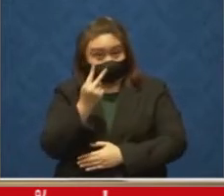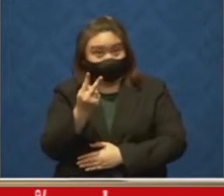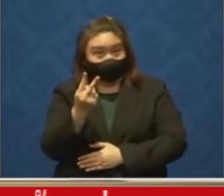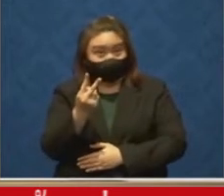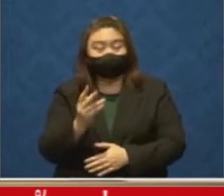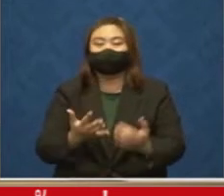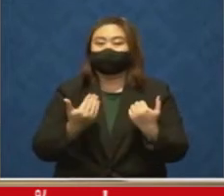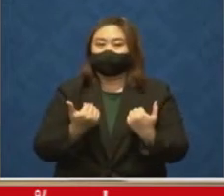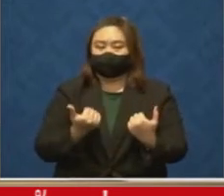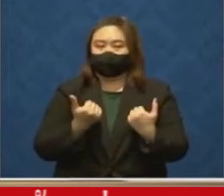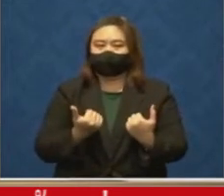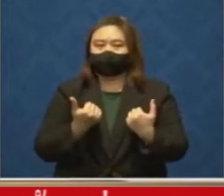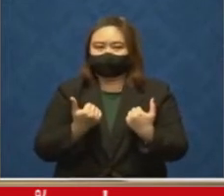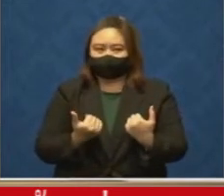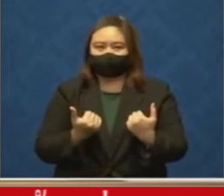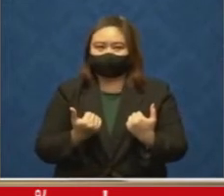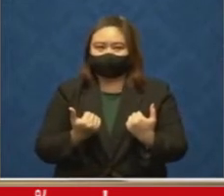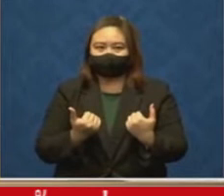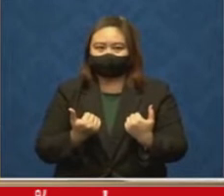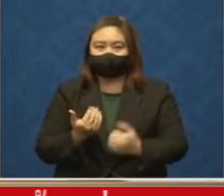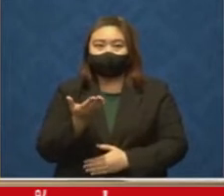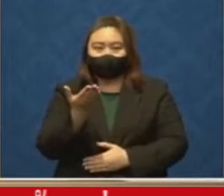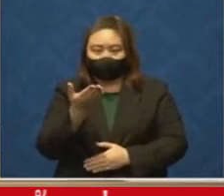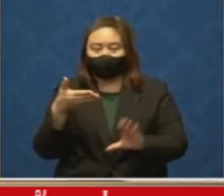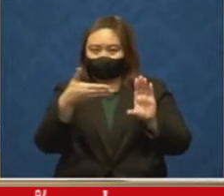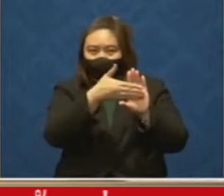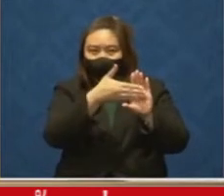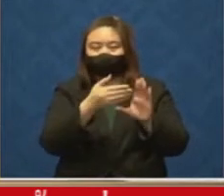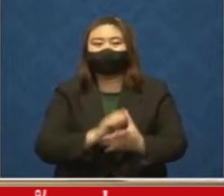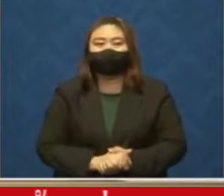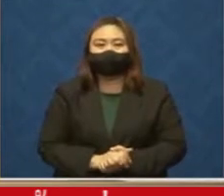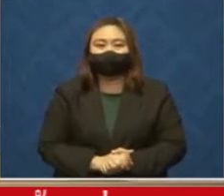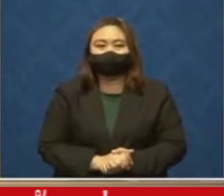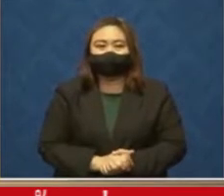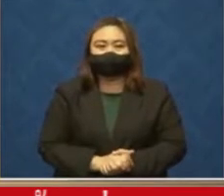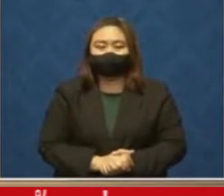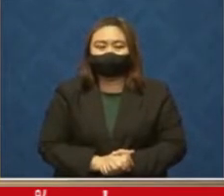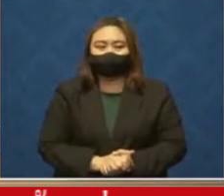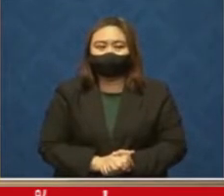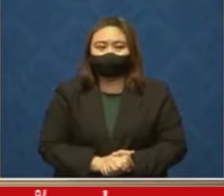ท่ปโขเห็นว่า KHINA นี้ครับขอช pequeงตรั